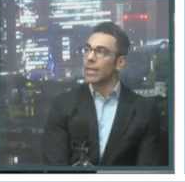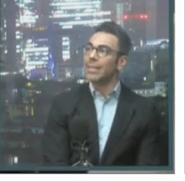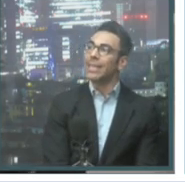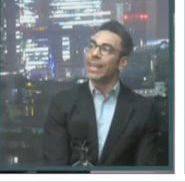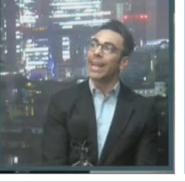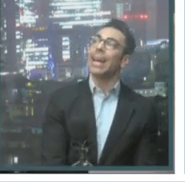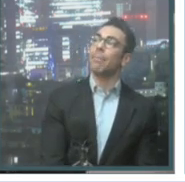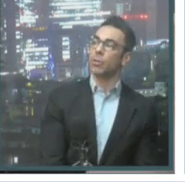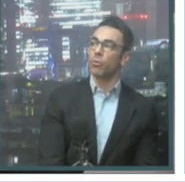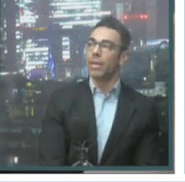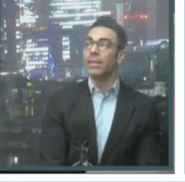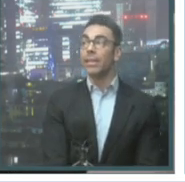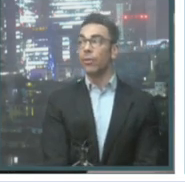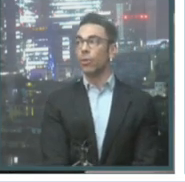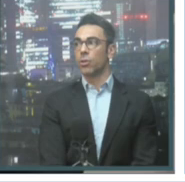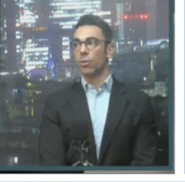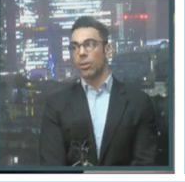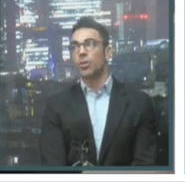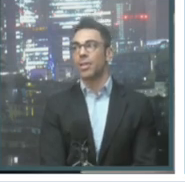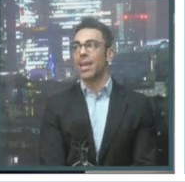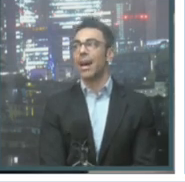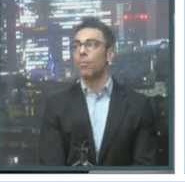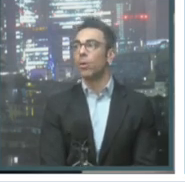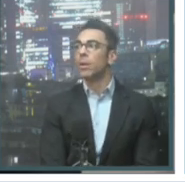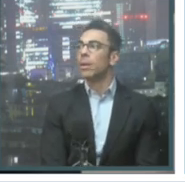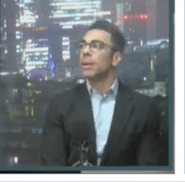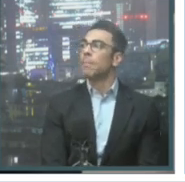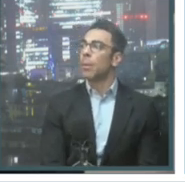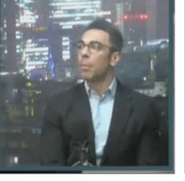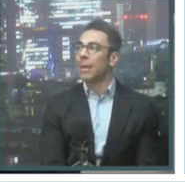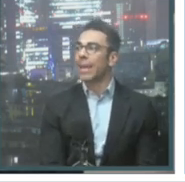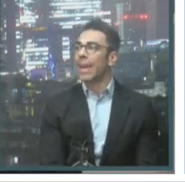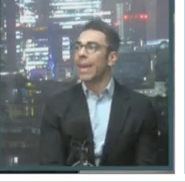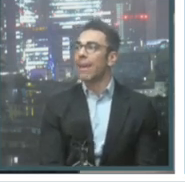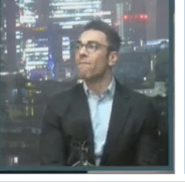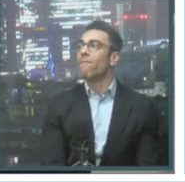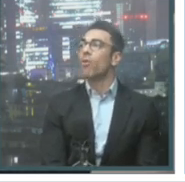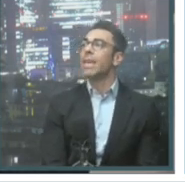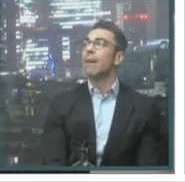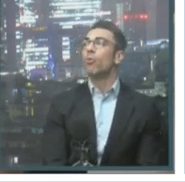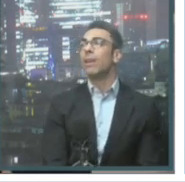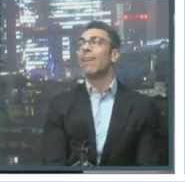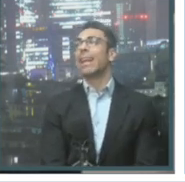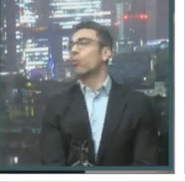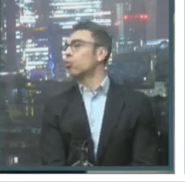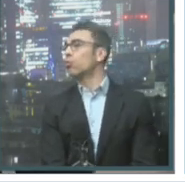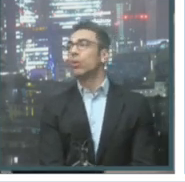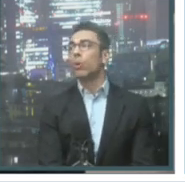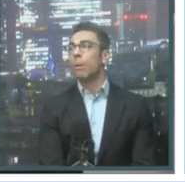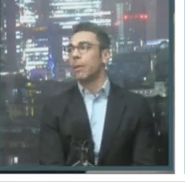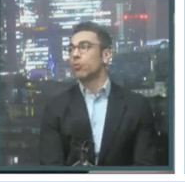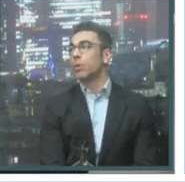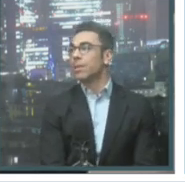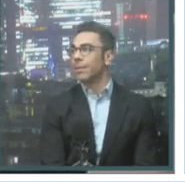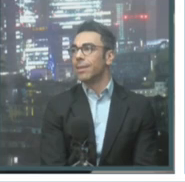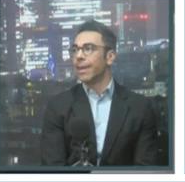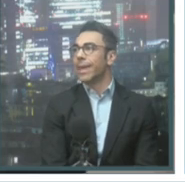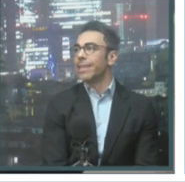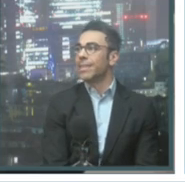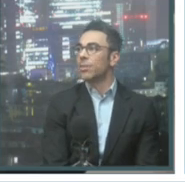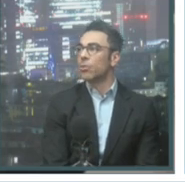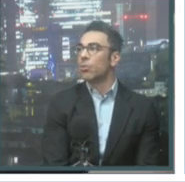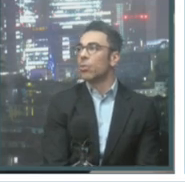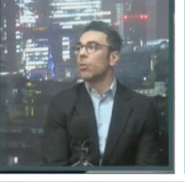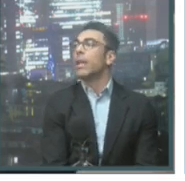dire alle persone denti noi sordi ci siamo proprio perché vogliamo le vai tutti quei pregiudizi che